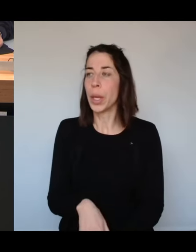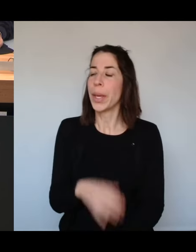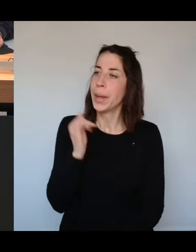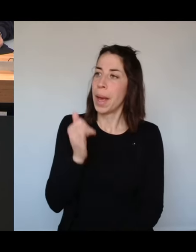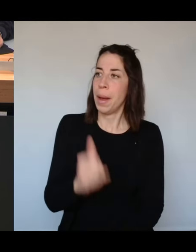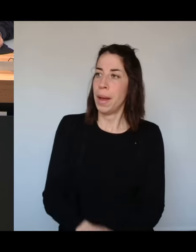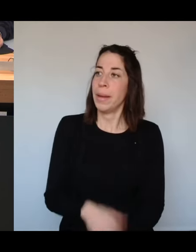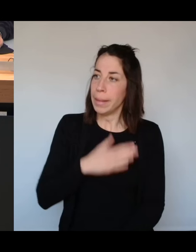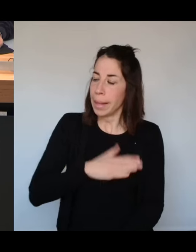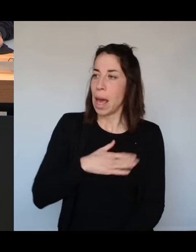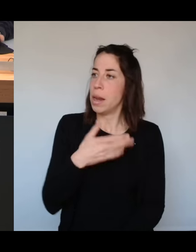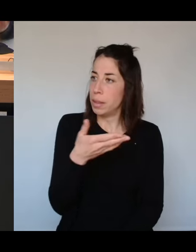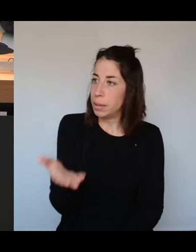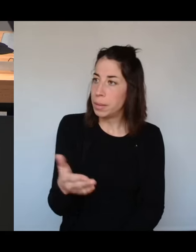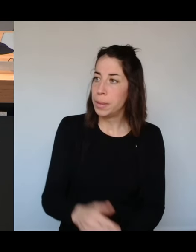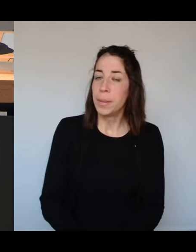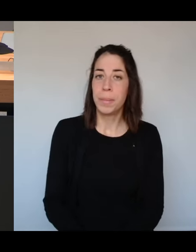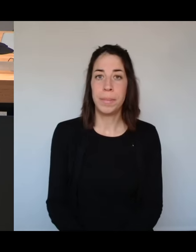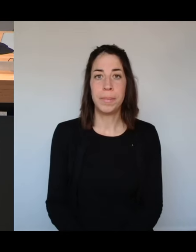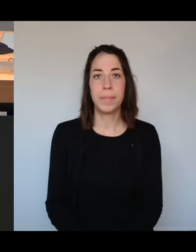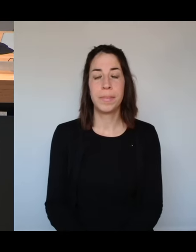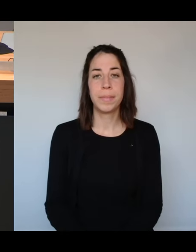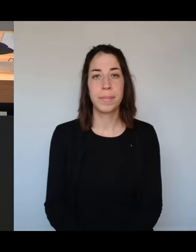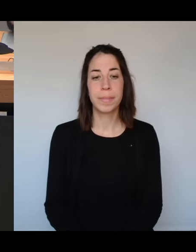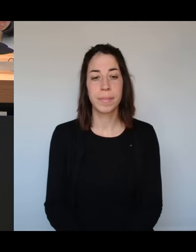Wir haben ja auch gleiche Erinnerungen.